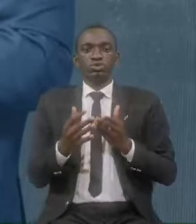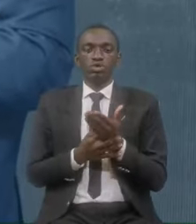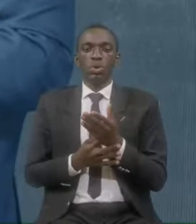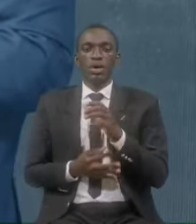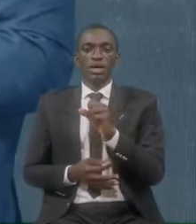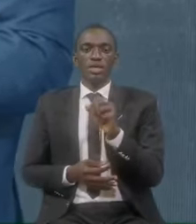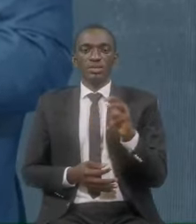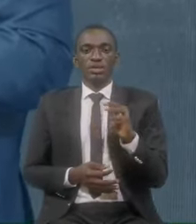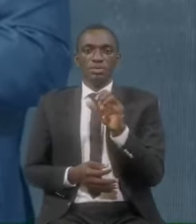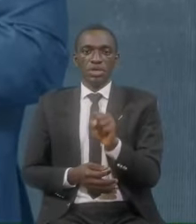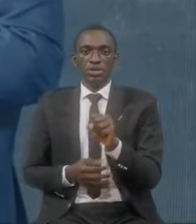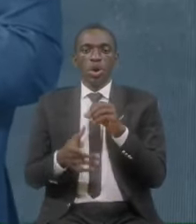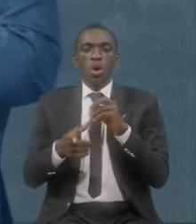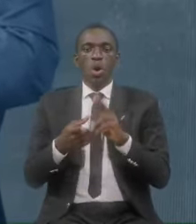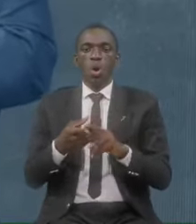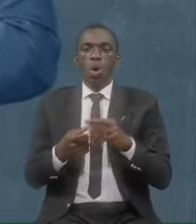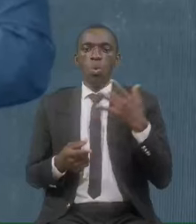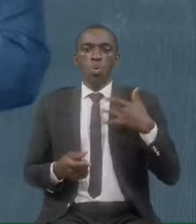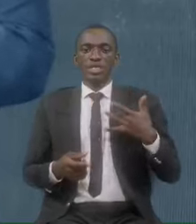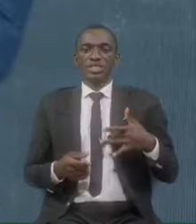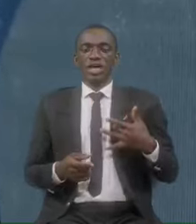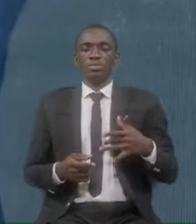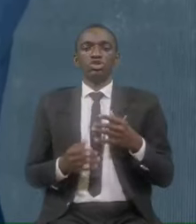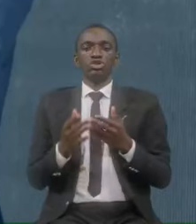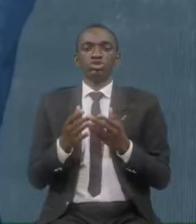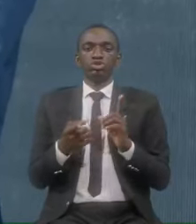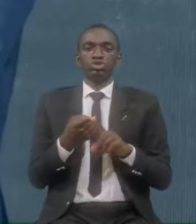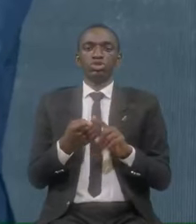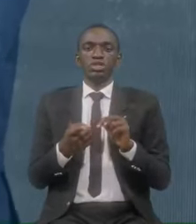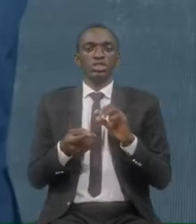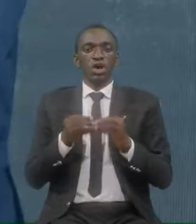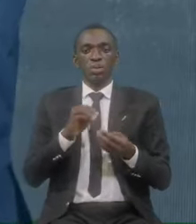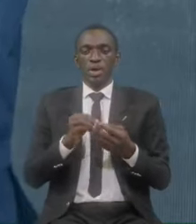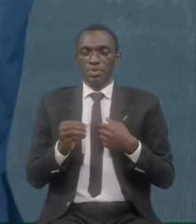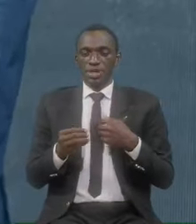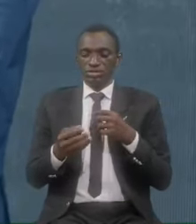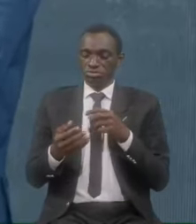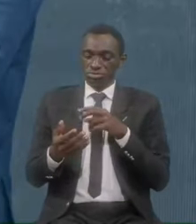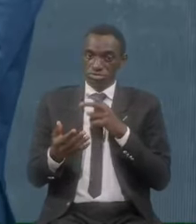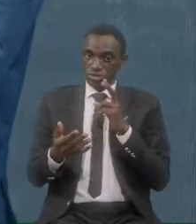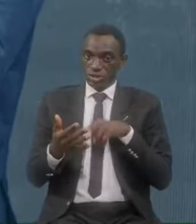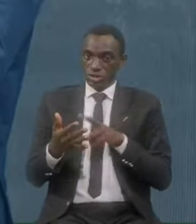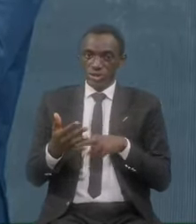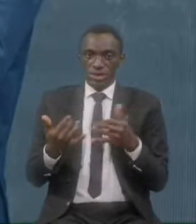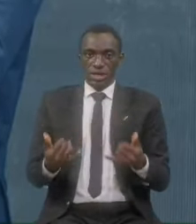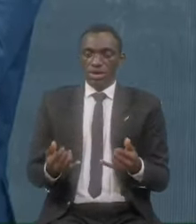SMS ou par WhatsApp au numéro qui est